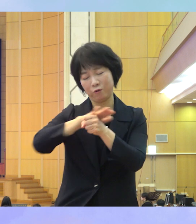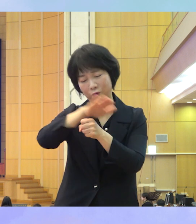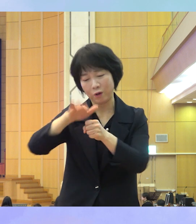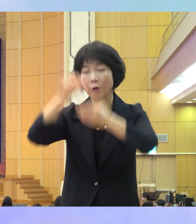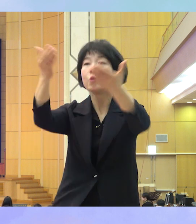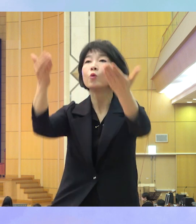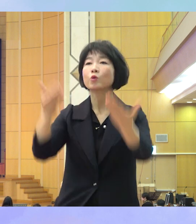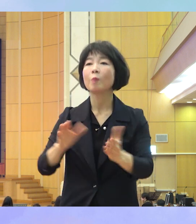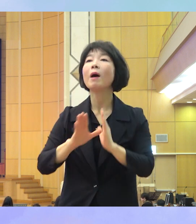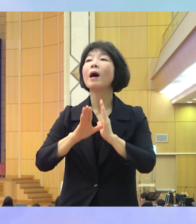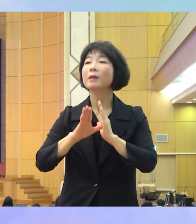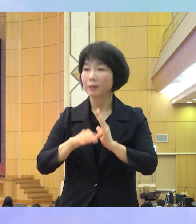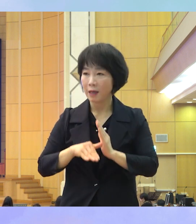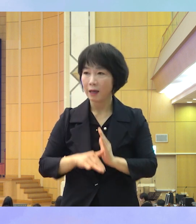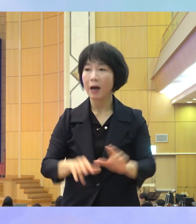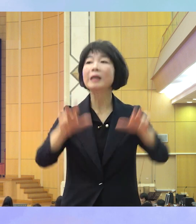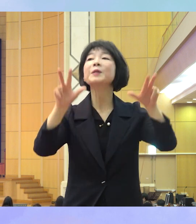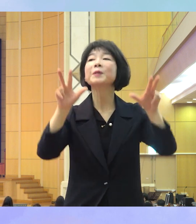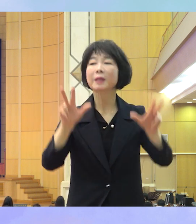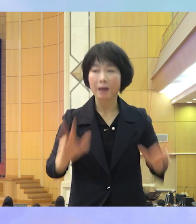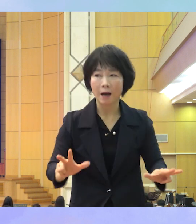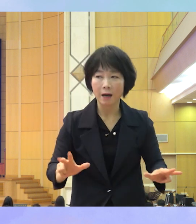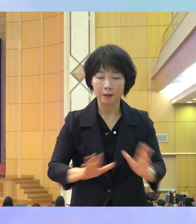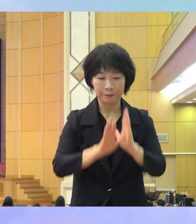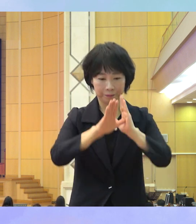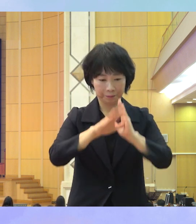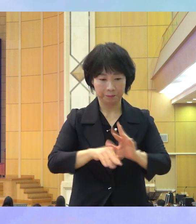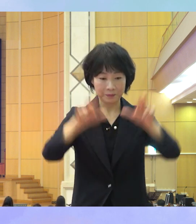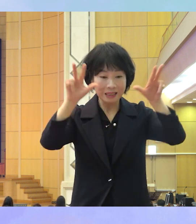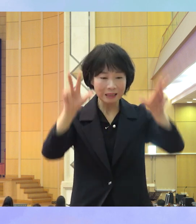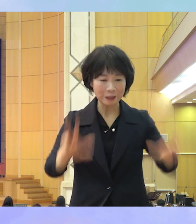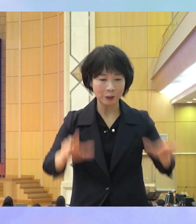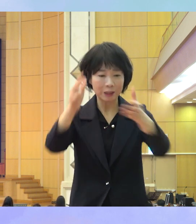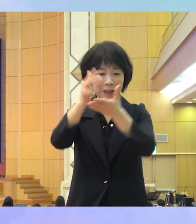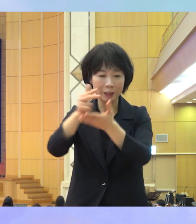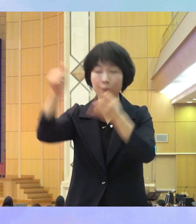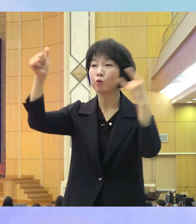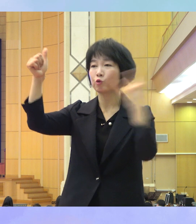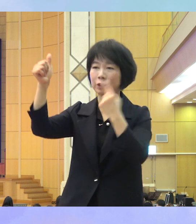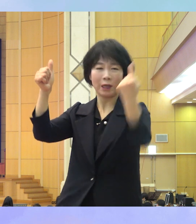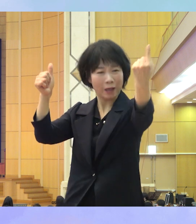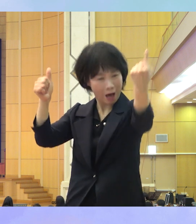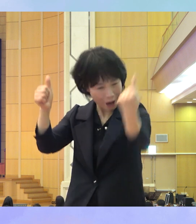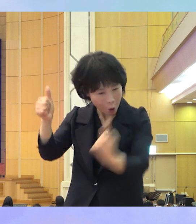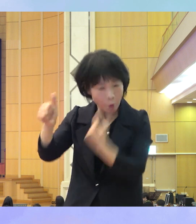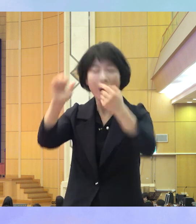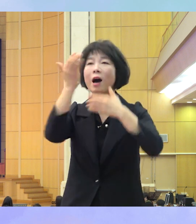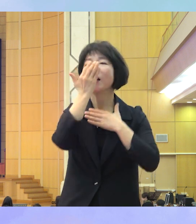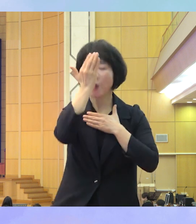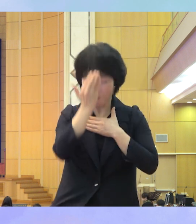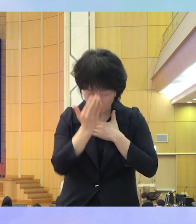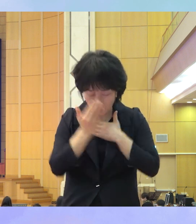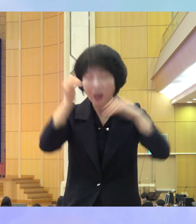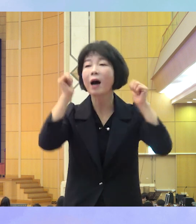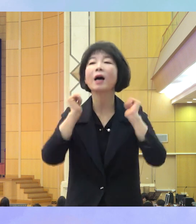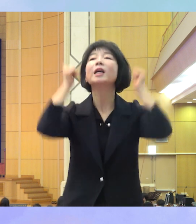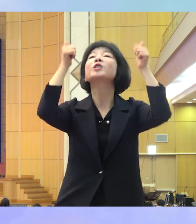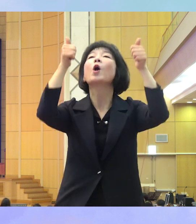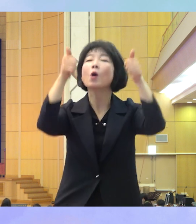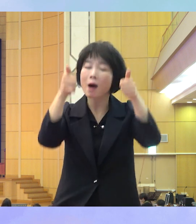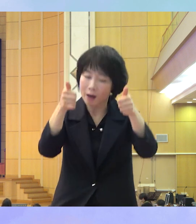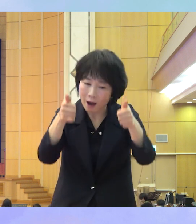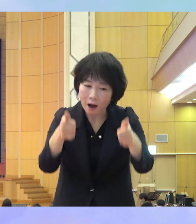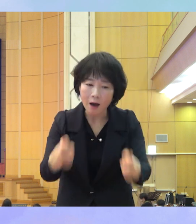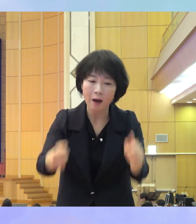이때라 주의 긍휼 받을 때가 이때라. 지금 좁게 나와